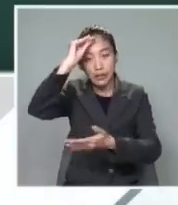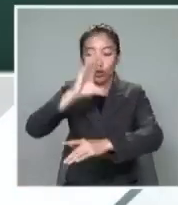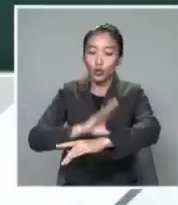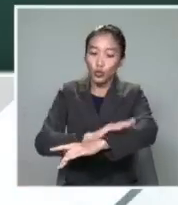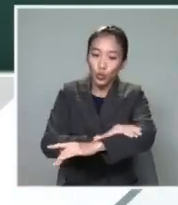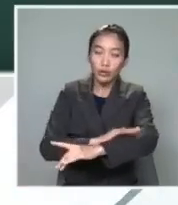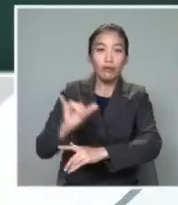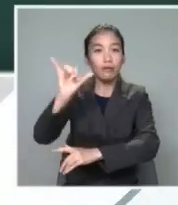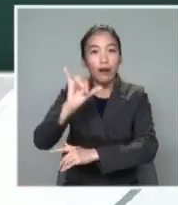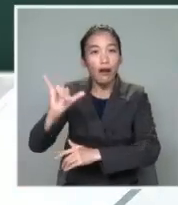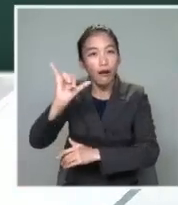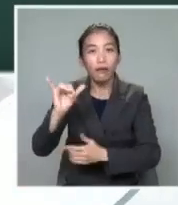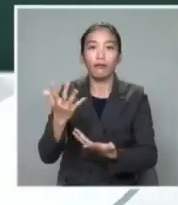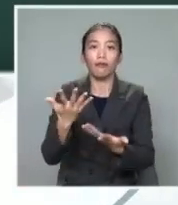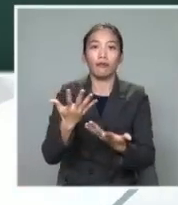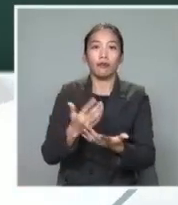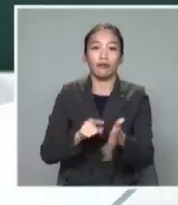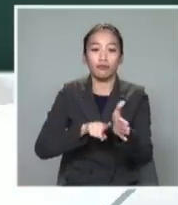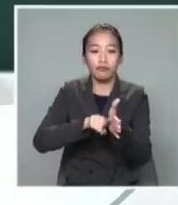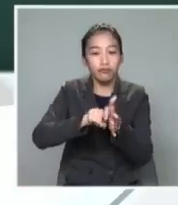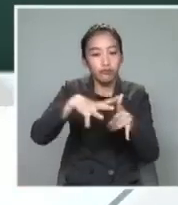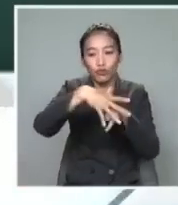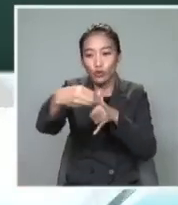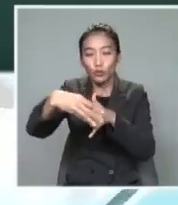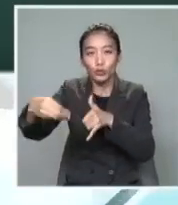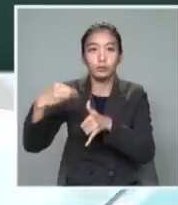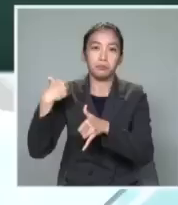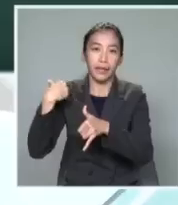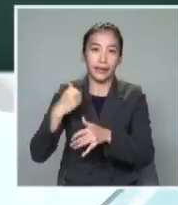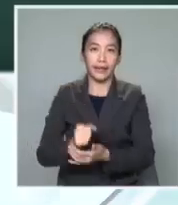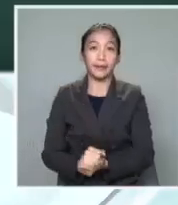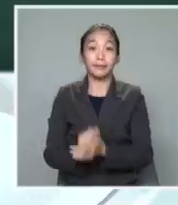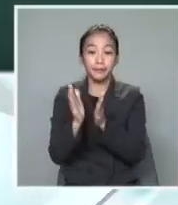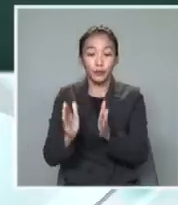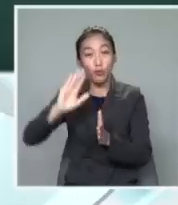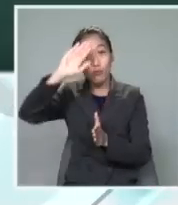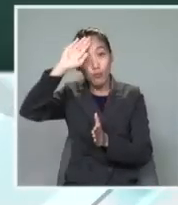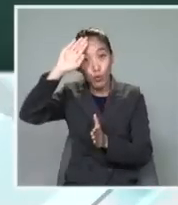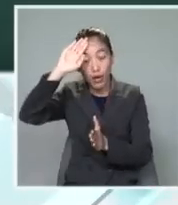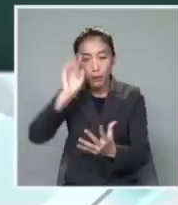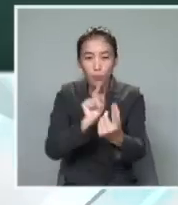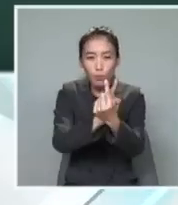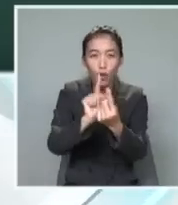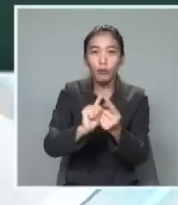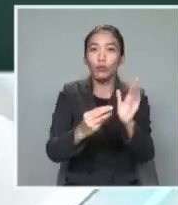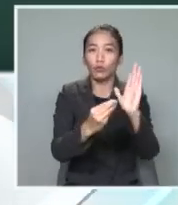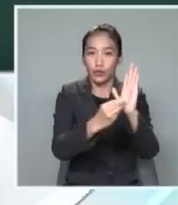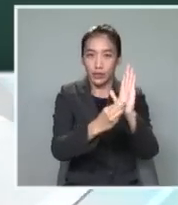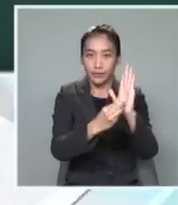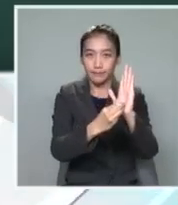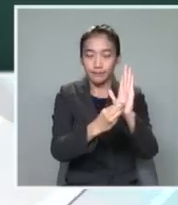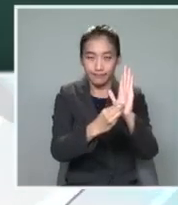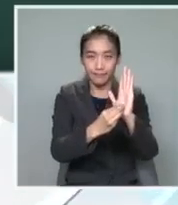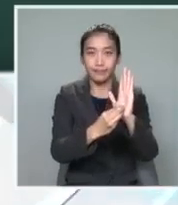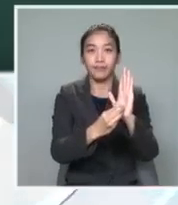ใหญ่นี่คืออะไรนะครับผู้ป่วยที่จังหวัดกรุงเทพมหานครนะครับแ